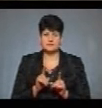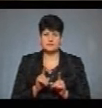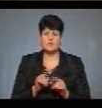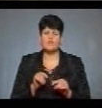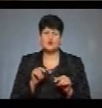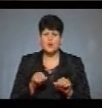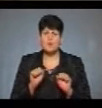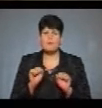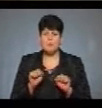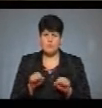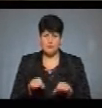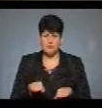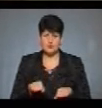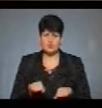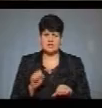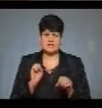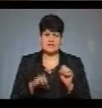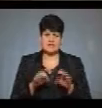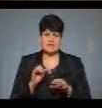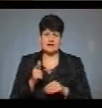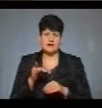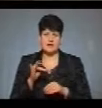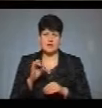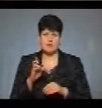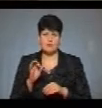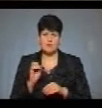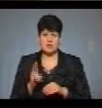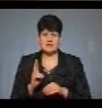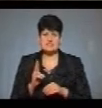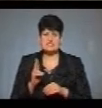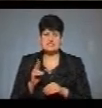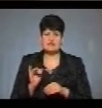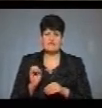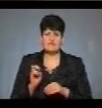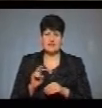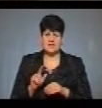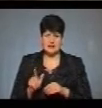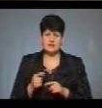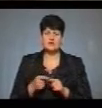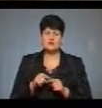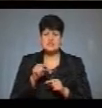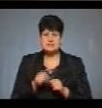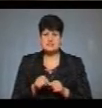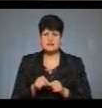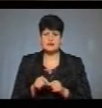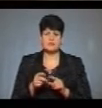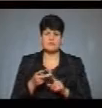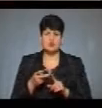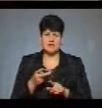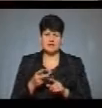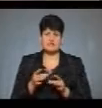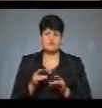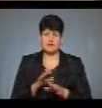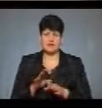Воно може, кидаються різні грибки, цвіль, і воно тоді така вторинна сировина є непридатна.